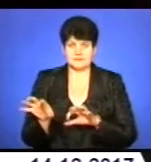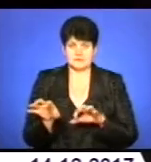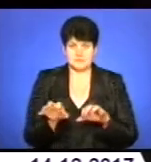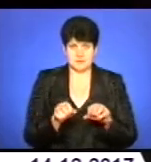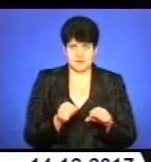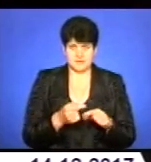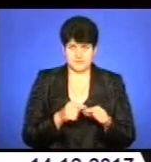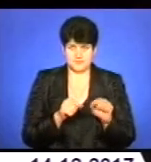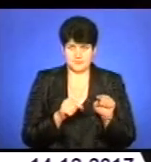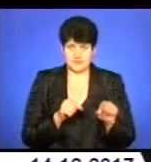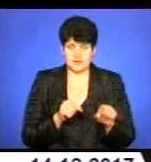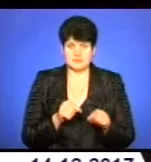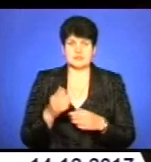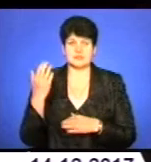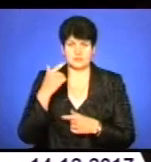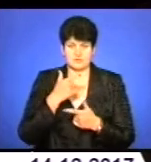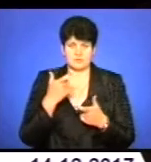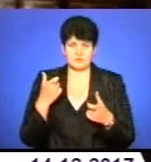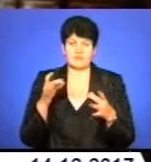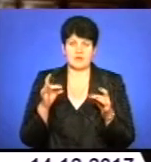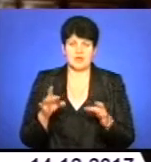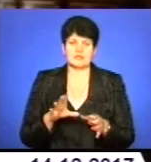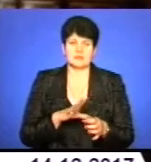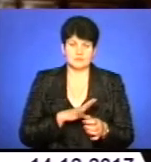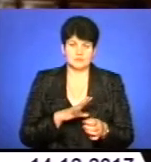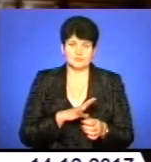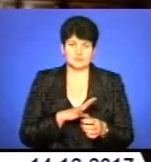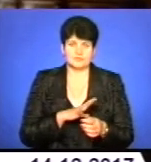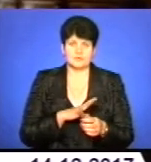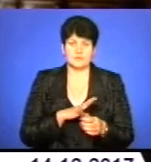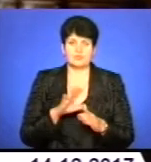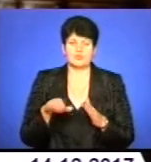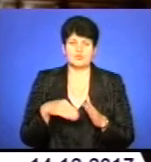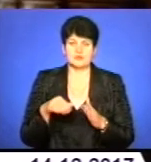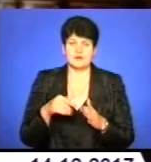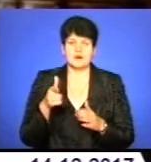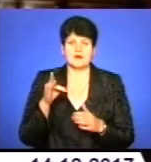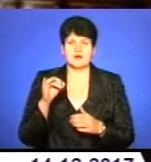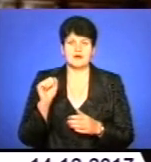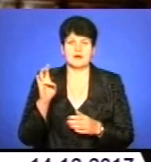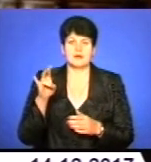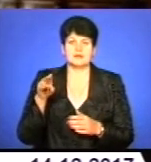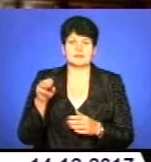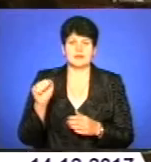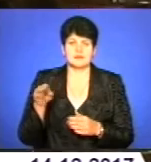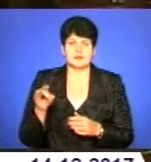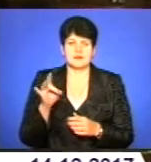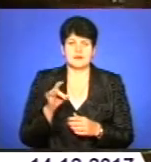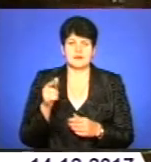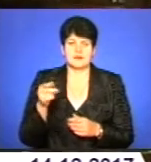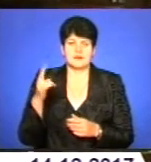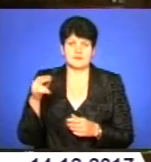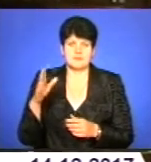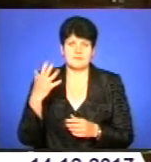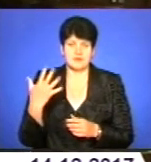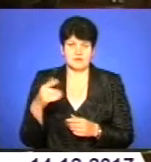предмет. За попередньою інформацією, в пакеті знаходився, ймовірно, пустотілий корпус гранати РГД-5. Його передали